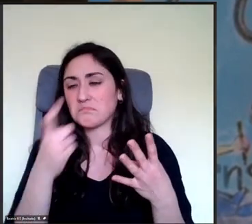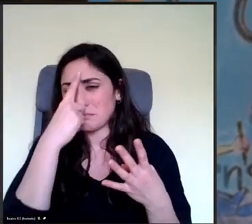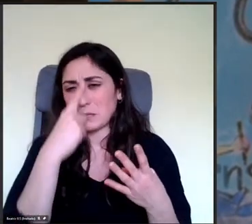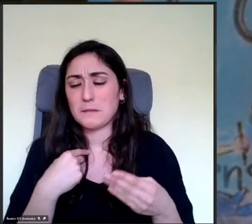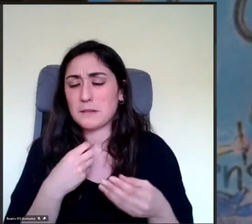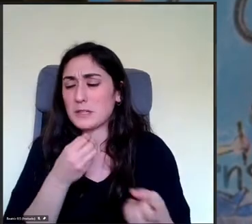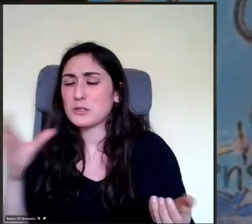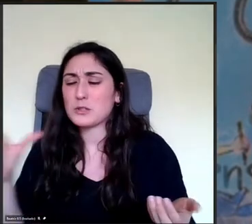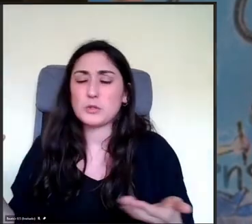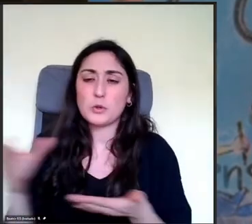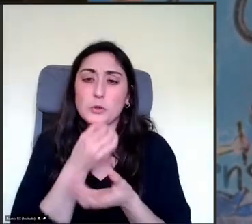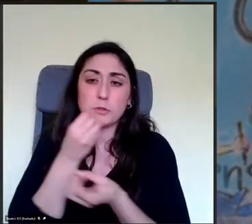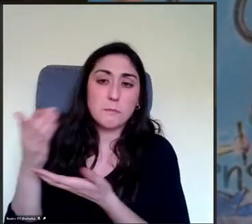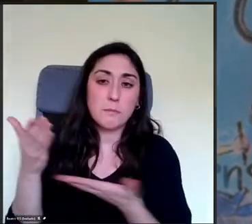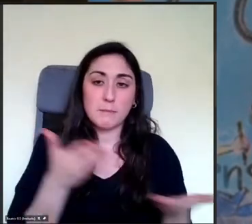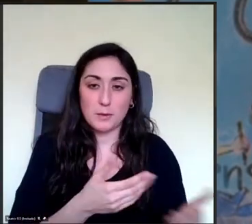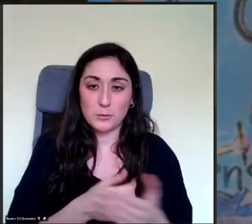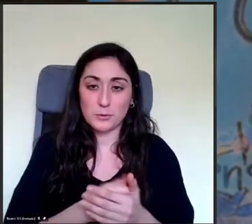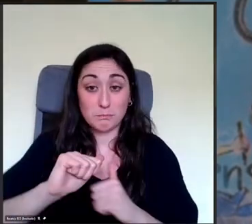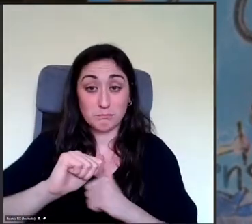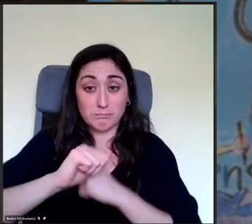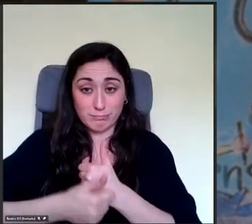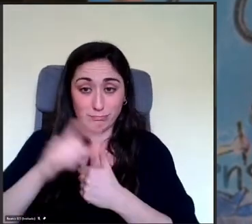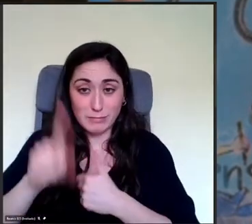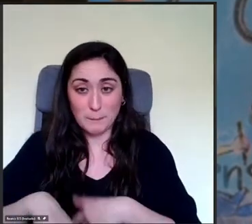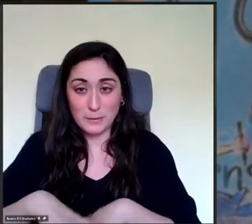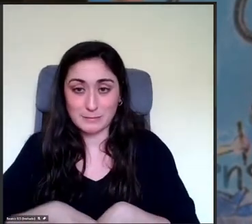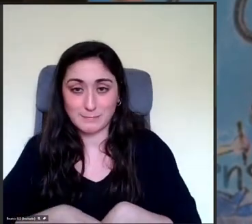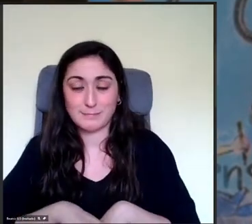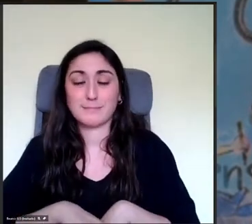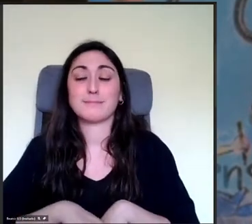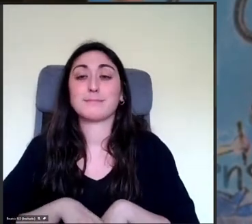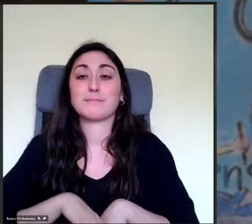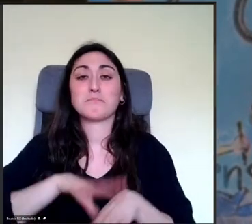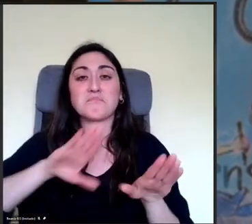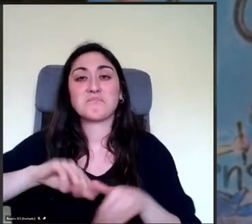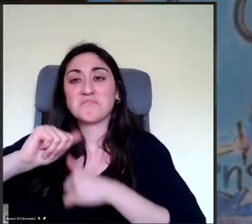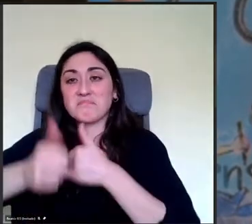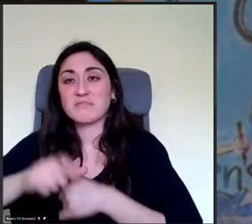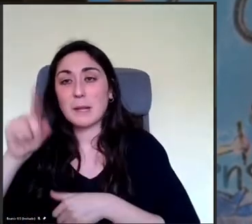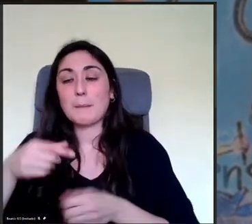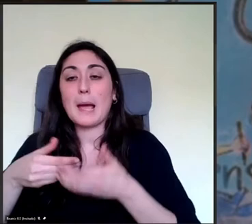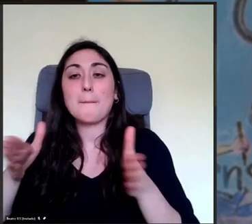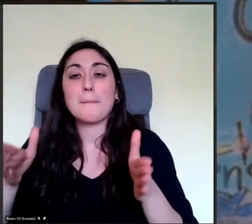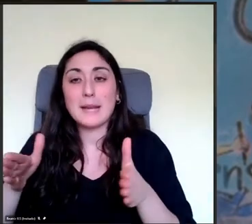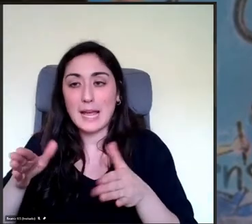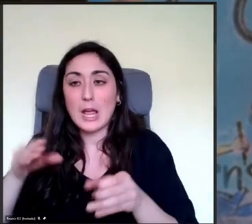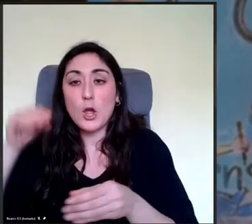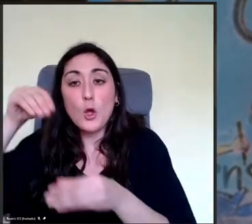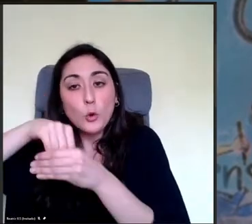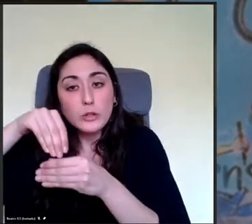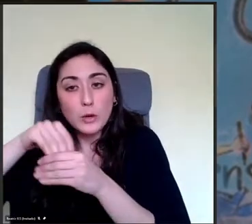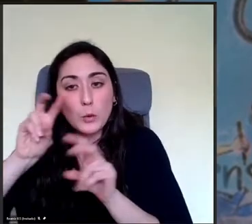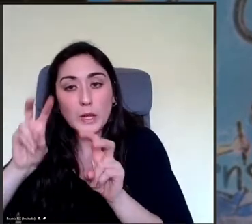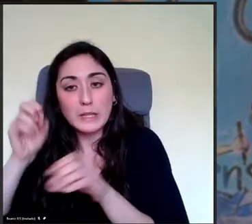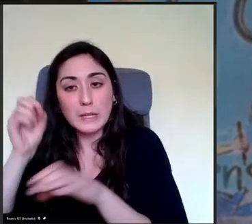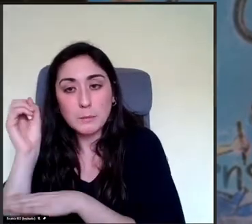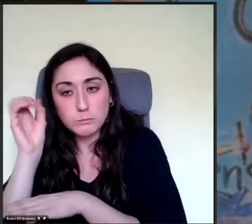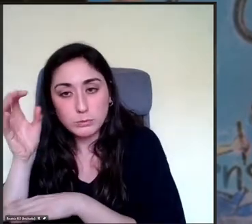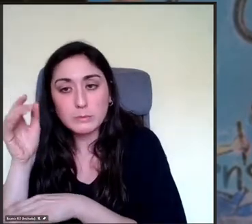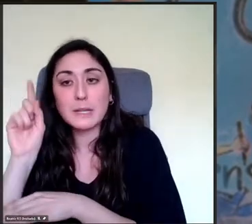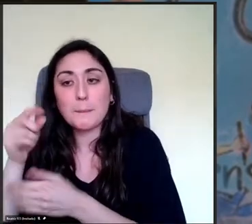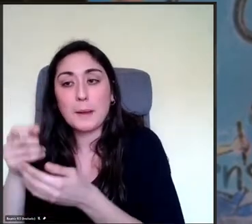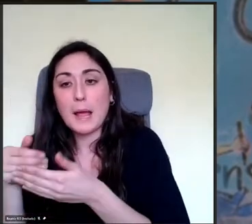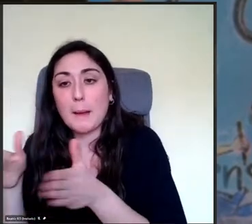benvinguts. Això és un repte que tenim. I l'altre és ampliar la diversitat de continguts de les participacions. La ponència inaugural a